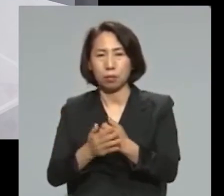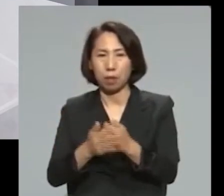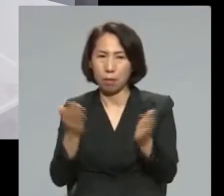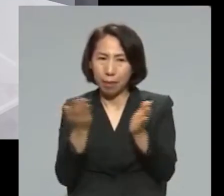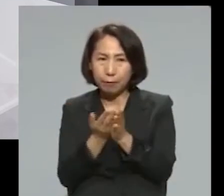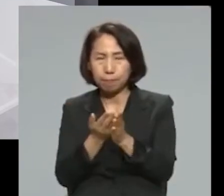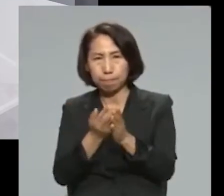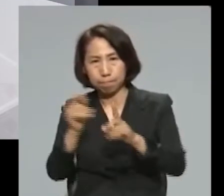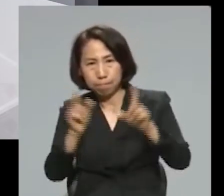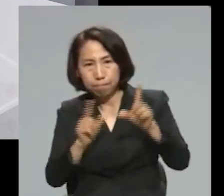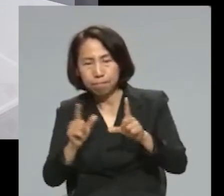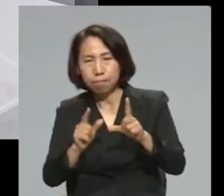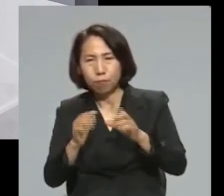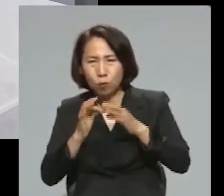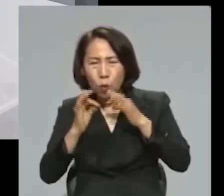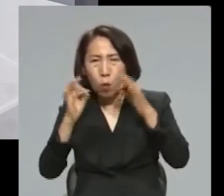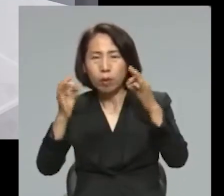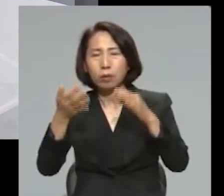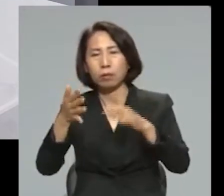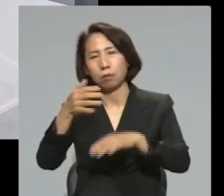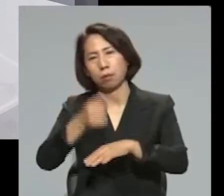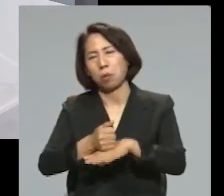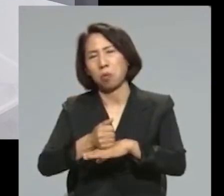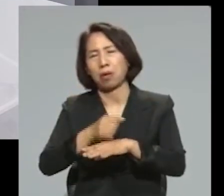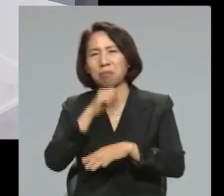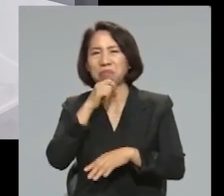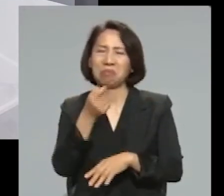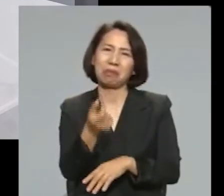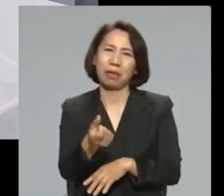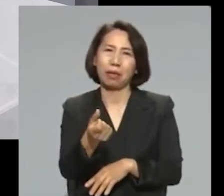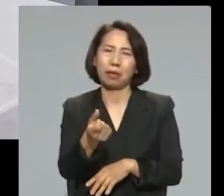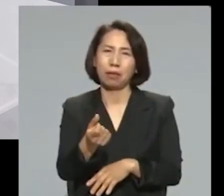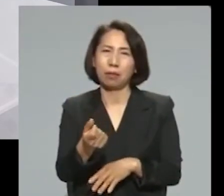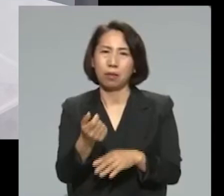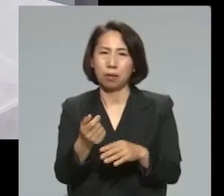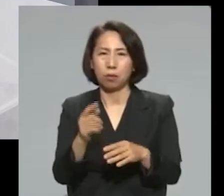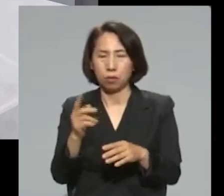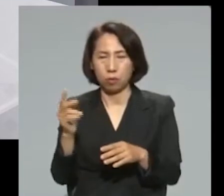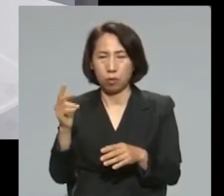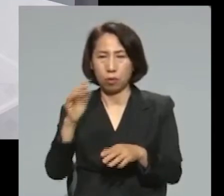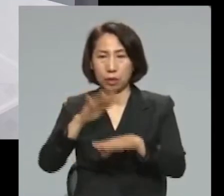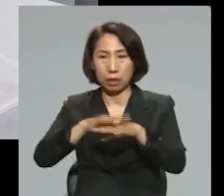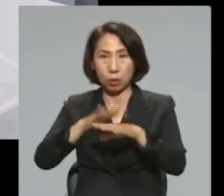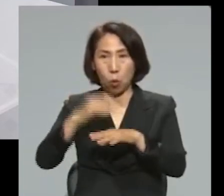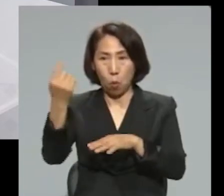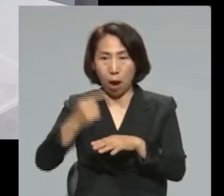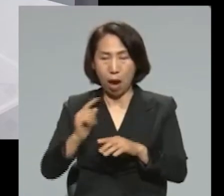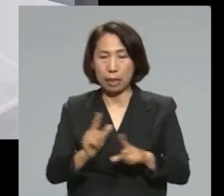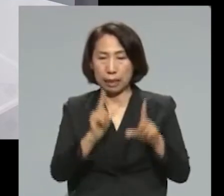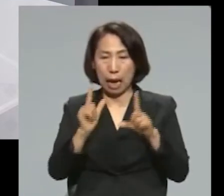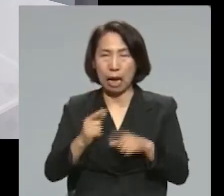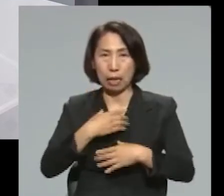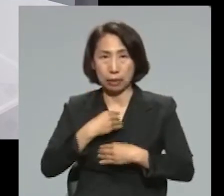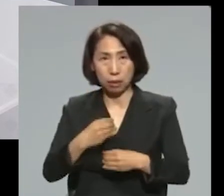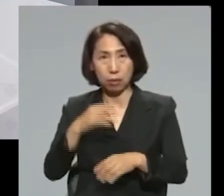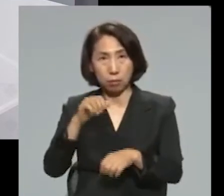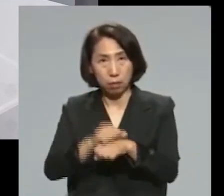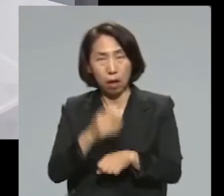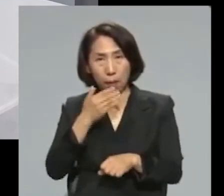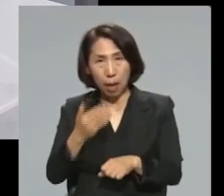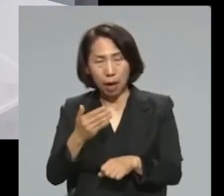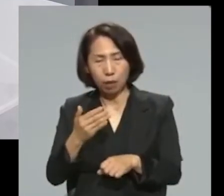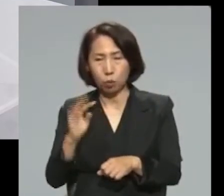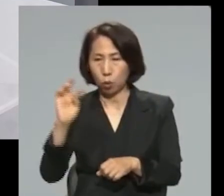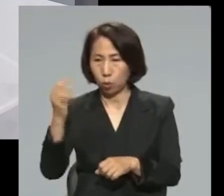있으나 실적은 미흡한 실정입니다. 안정적인 정착 여건, 귀농 귀촌인과 마을 주민 간의